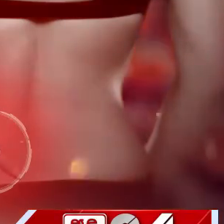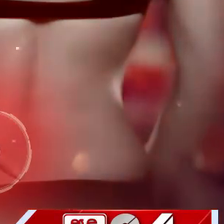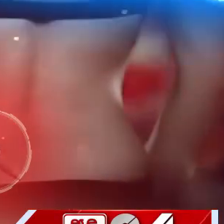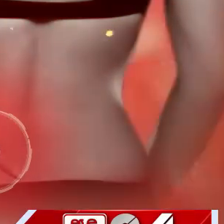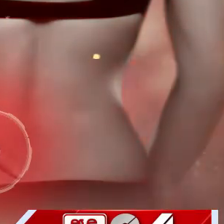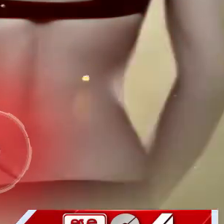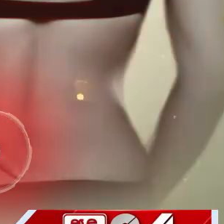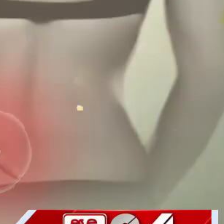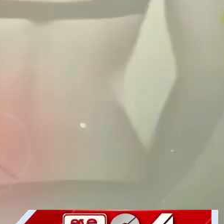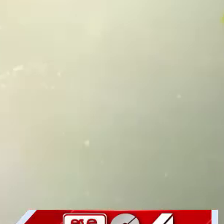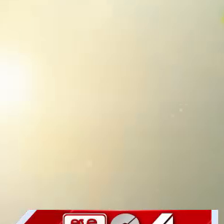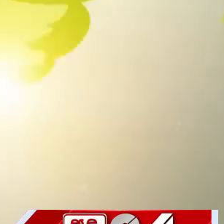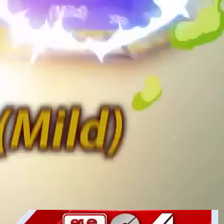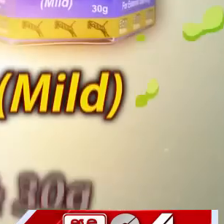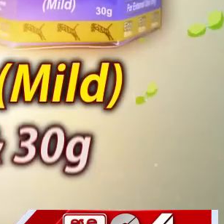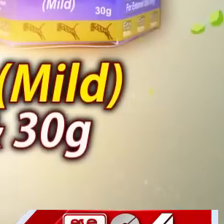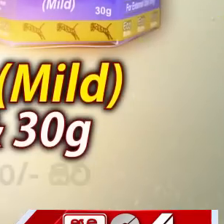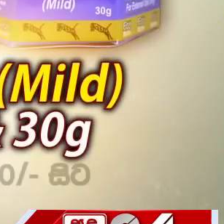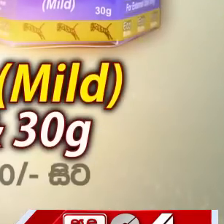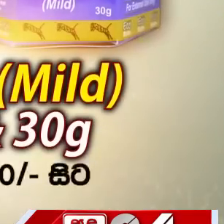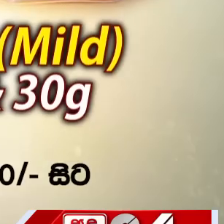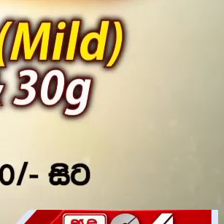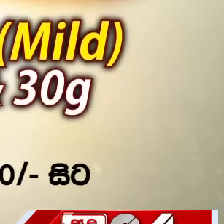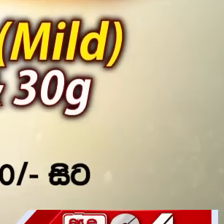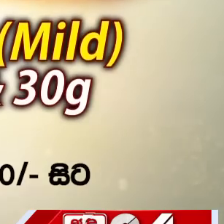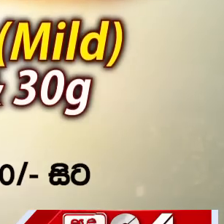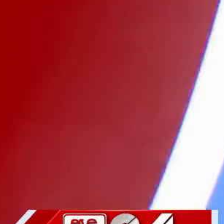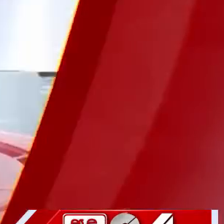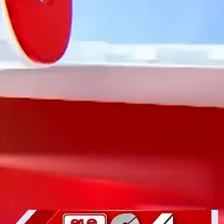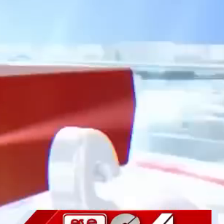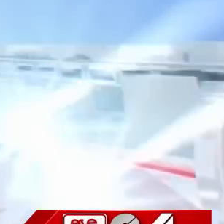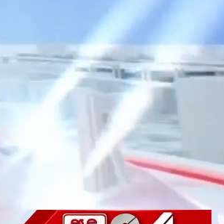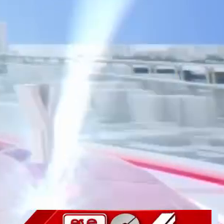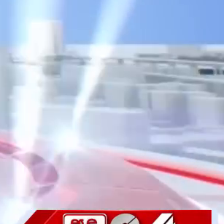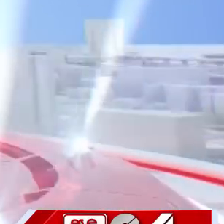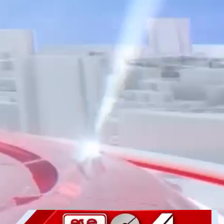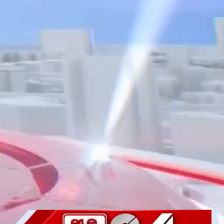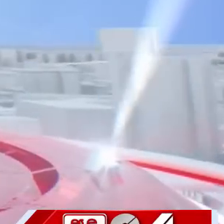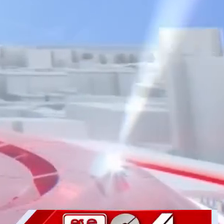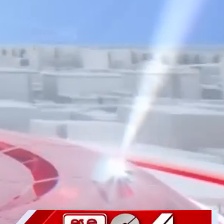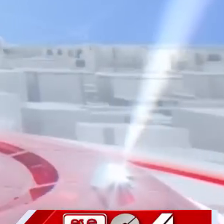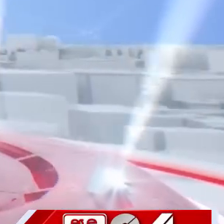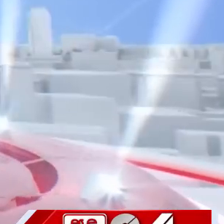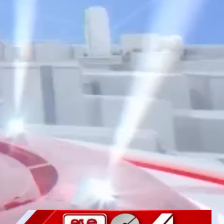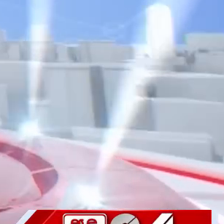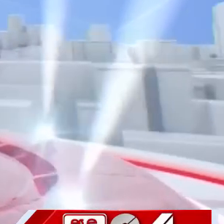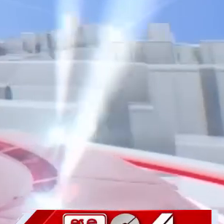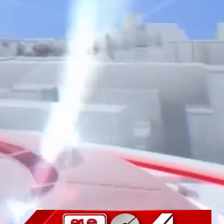ලෝභාව වේදනාව තුරන් කරන ආයුර්වේද දෙපාර්තමේන්තුවේ අනුමත නිෂ්පාදනය. The big story.